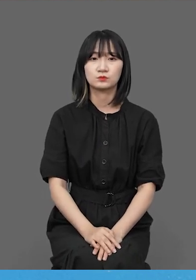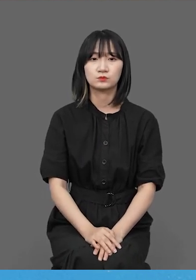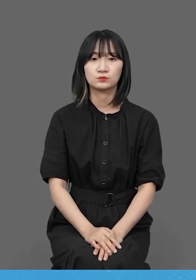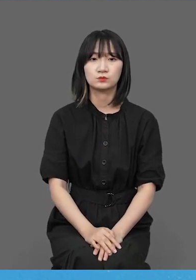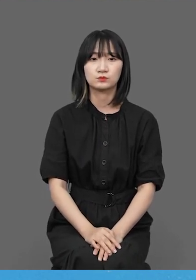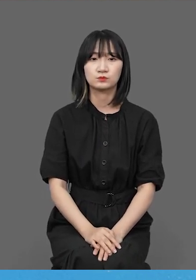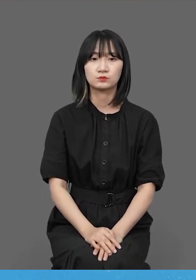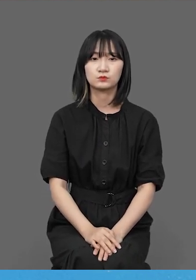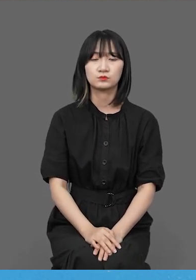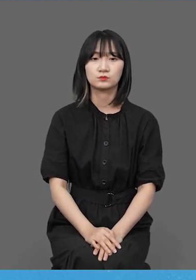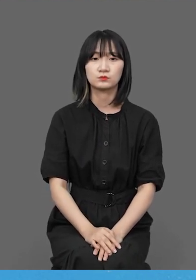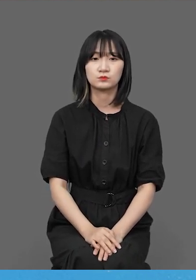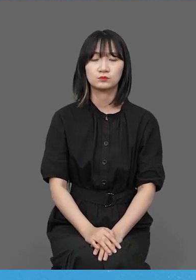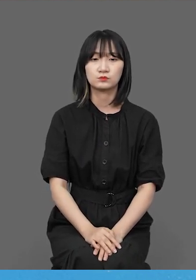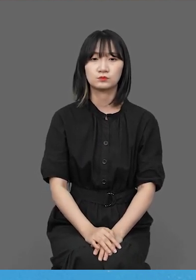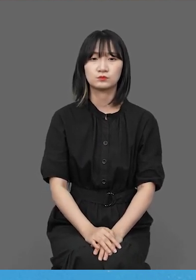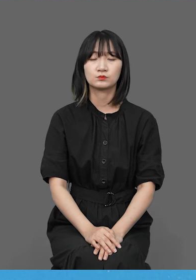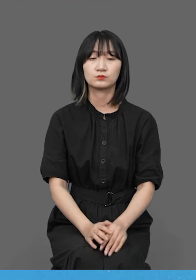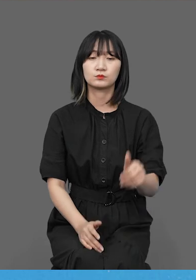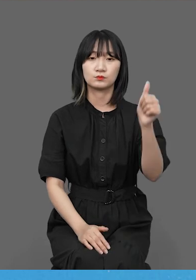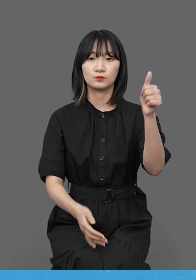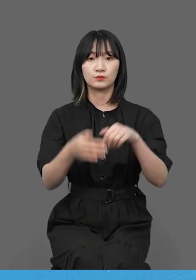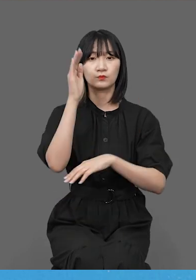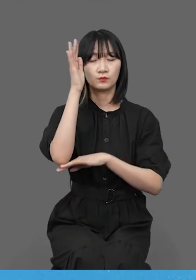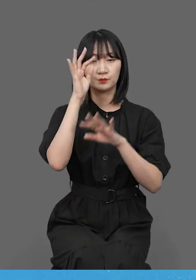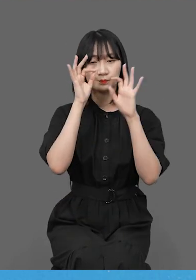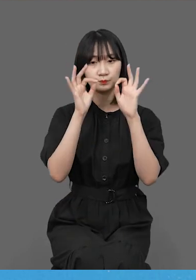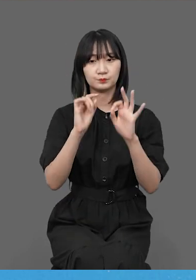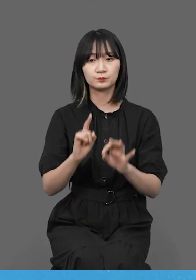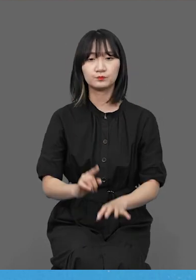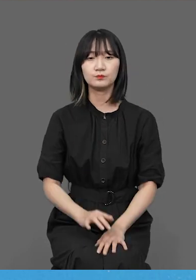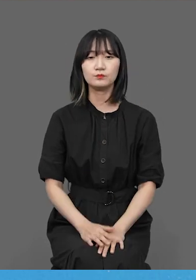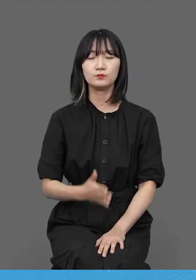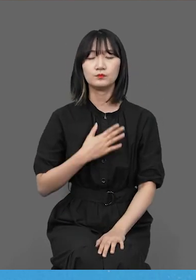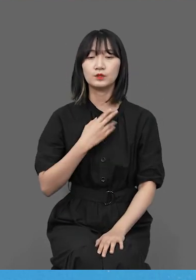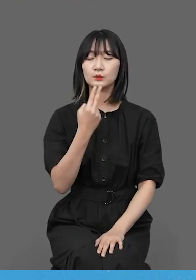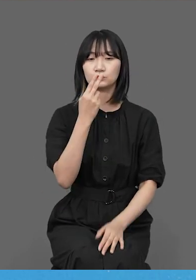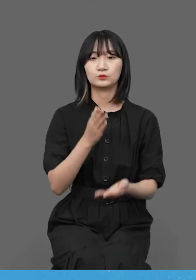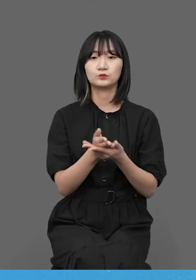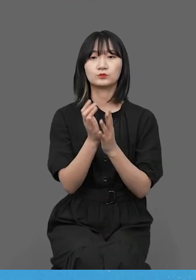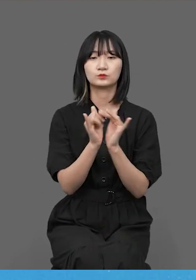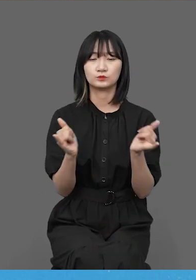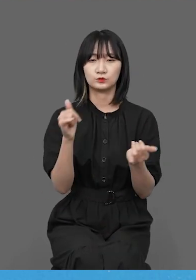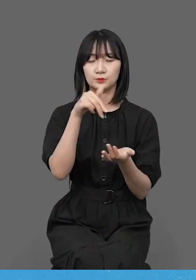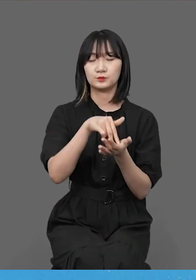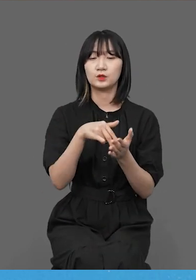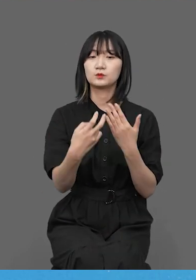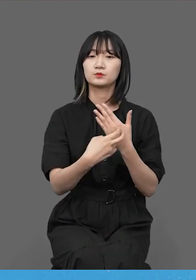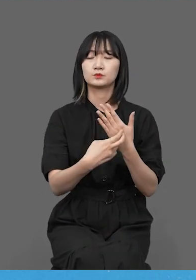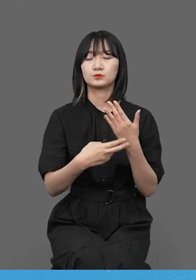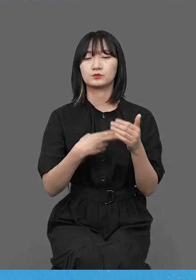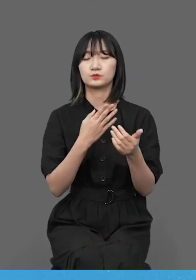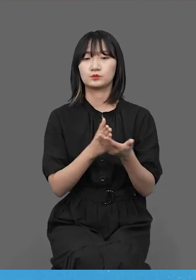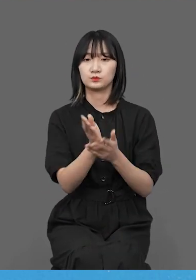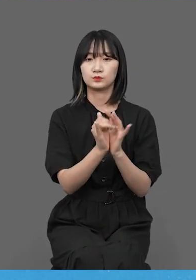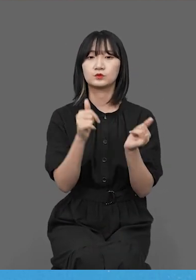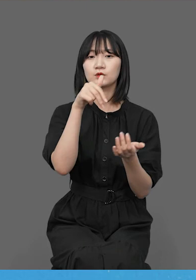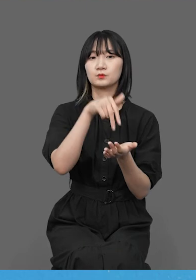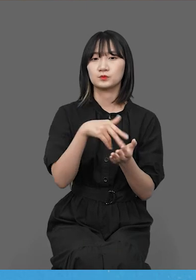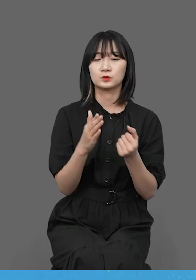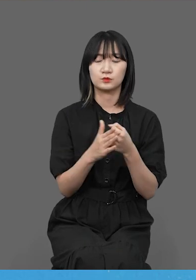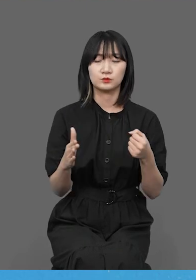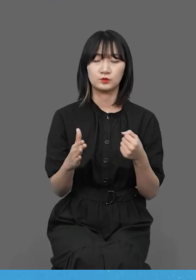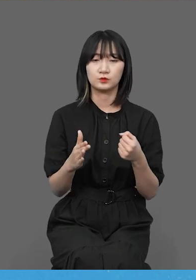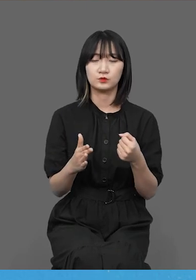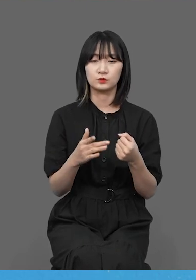선생이거든요. 야마나카 선생이 한 이야기를 보면은, 자기는 생물학자니까, 의학자니까 생물학을